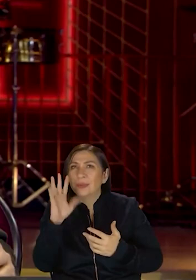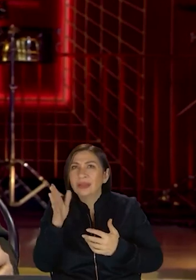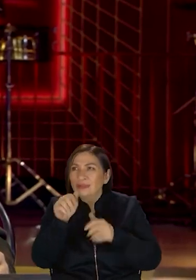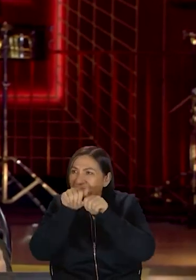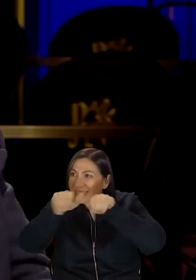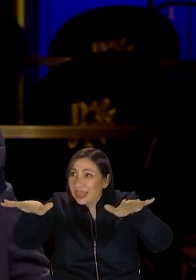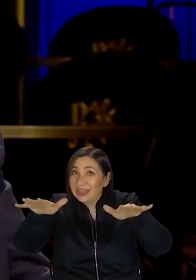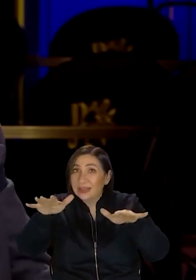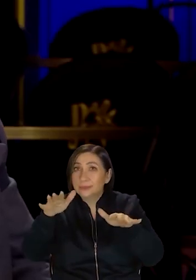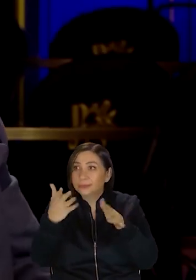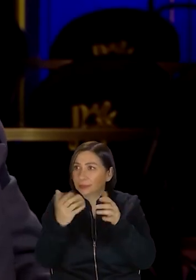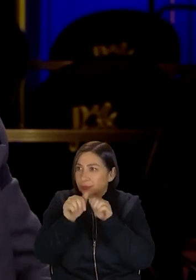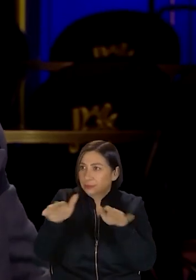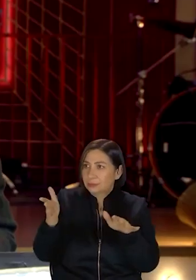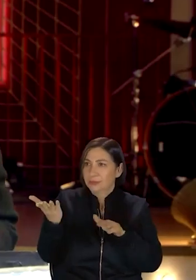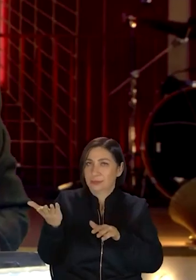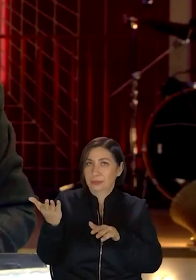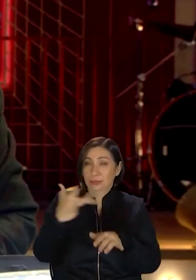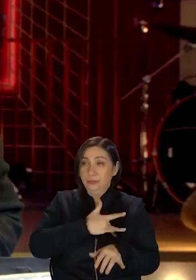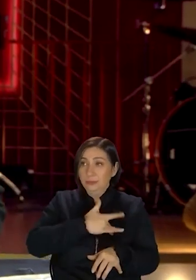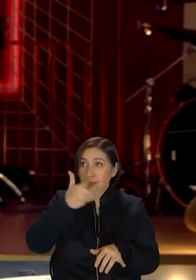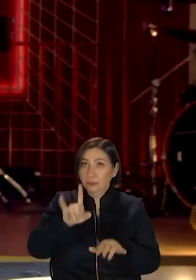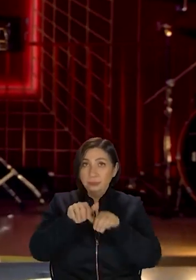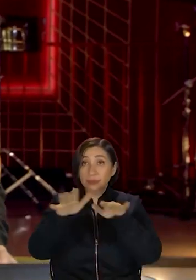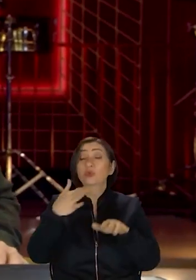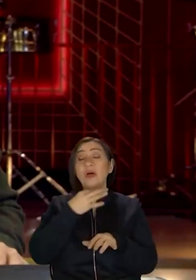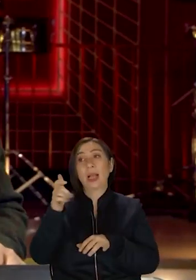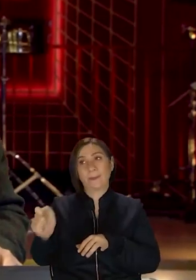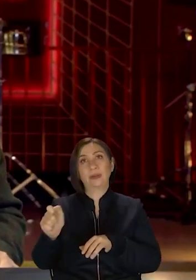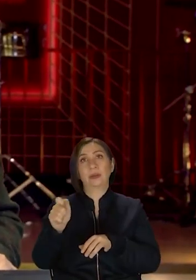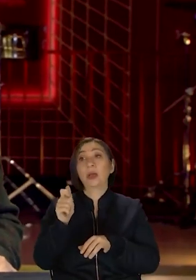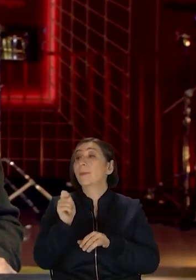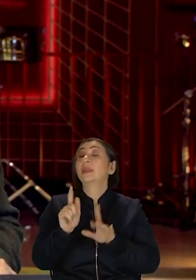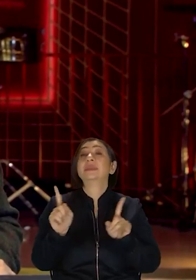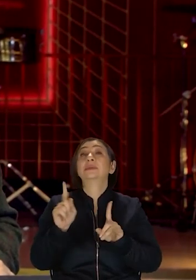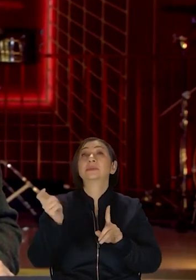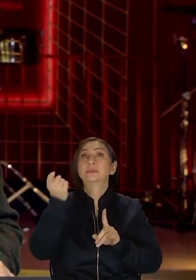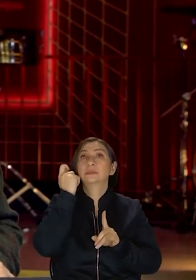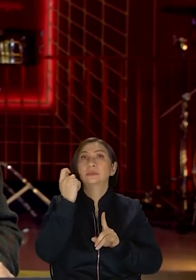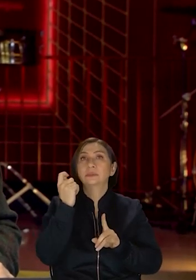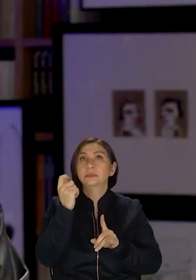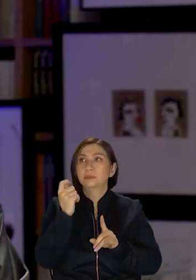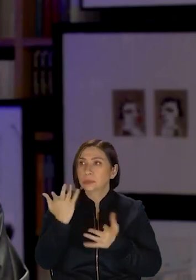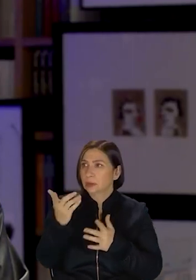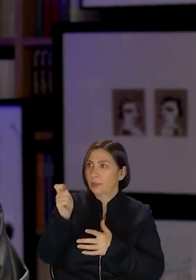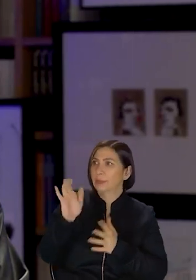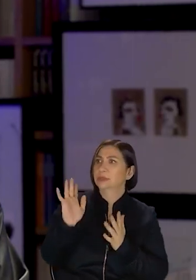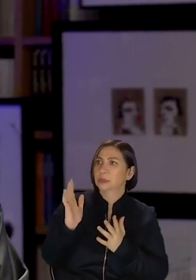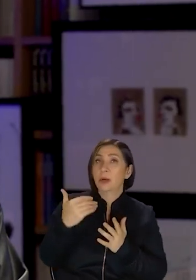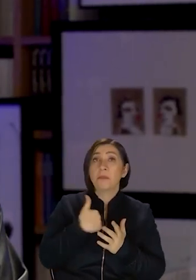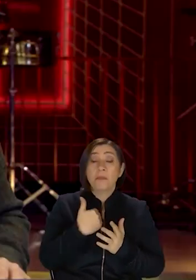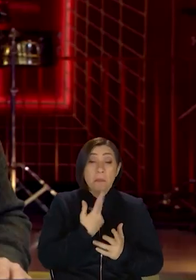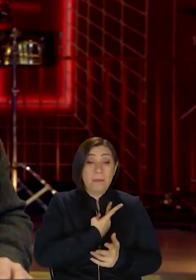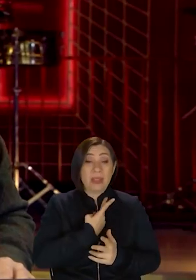mı açtın? Utanırım nasıl ben. Yayın açtın ya? Canlı. Yayın açtım dedim kapat. Kapatamazsın dedi. Aa. Nasıl kapatamazsın?